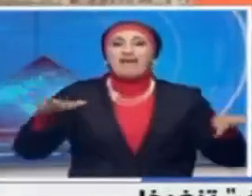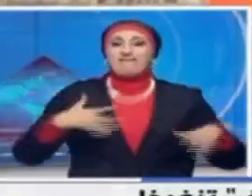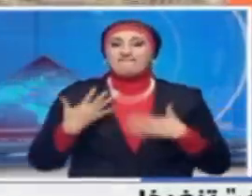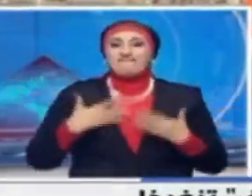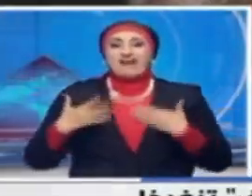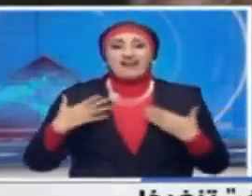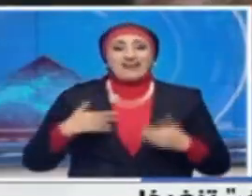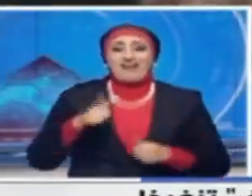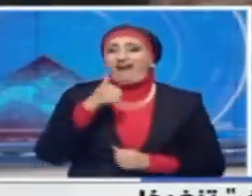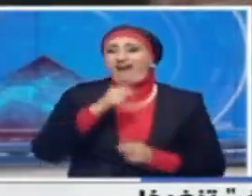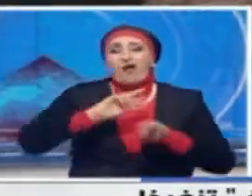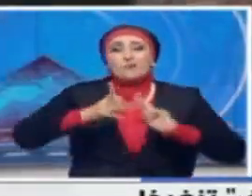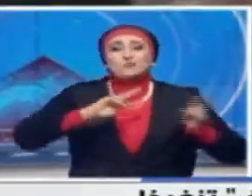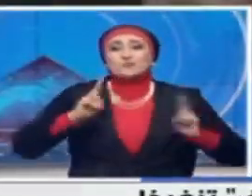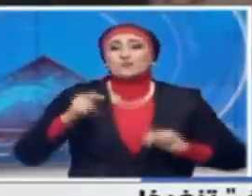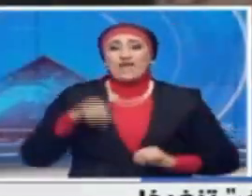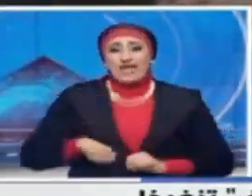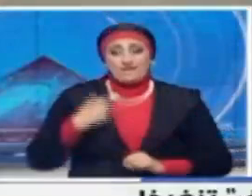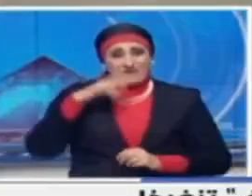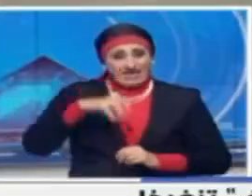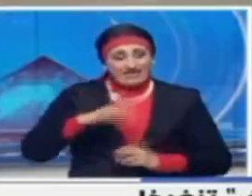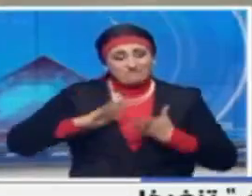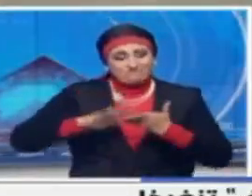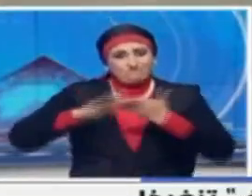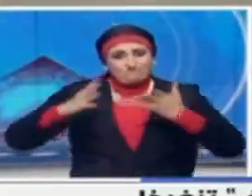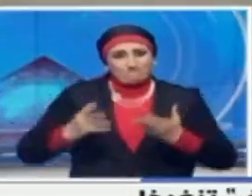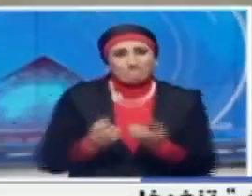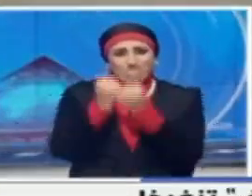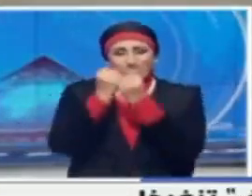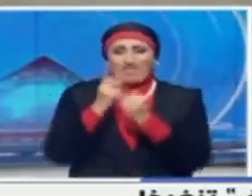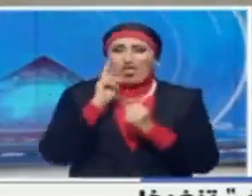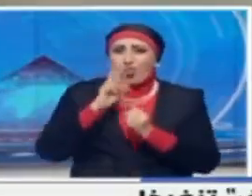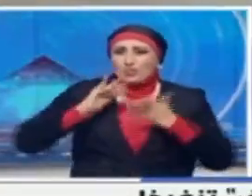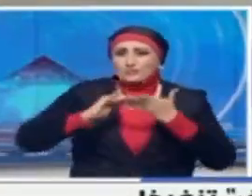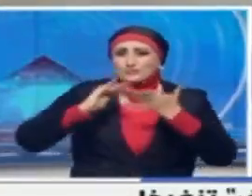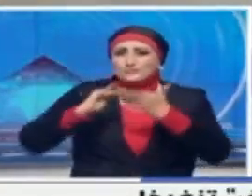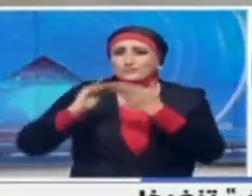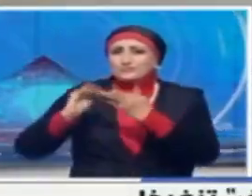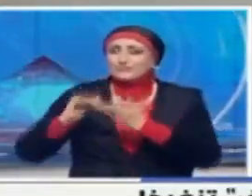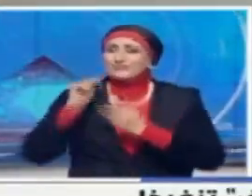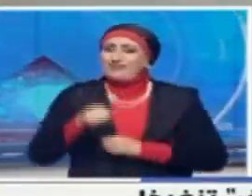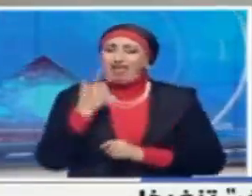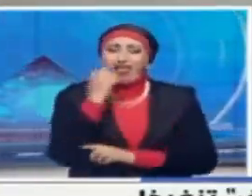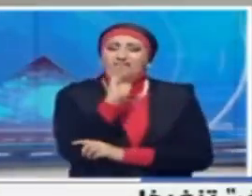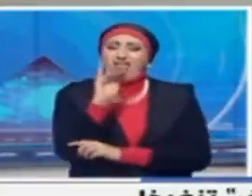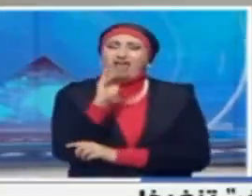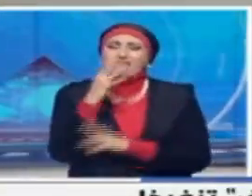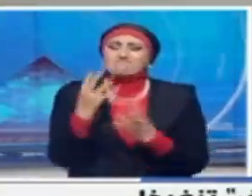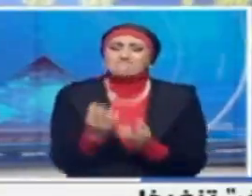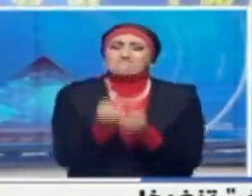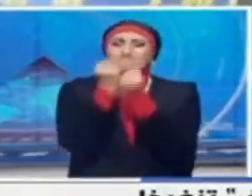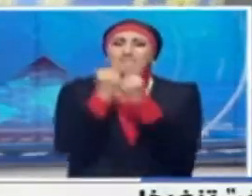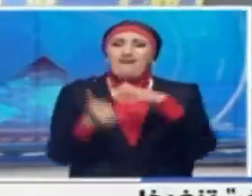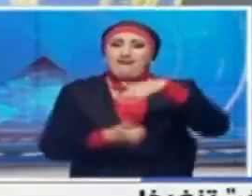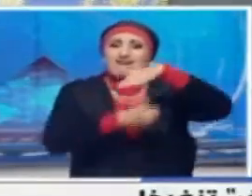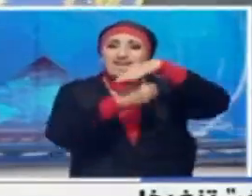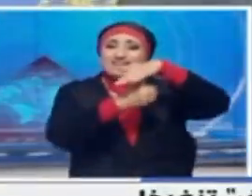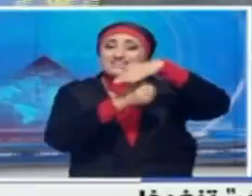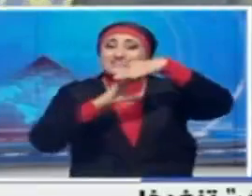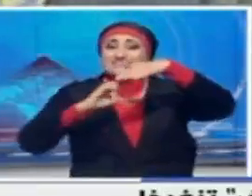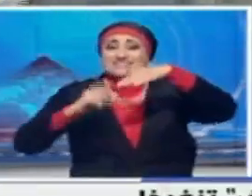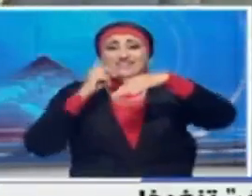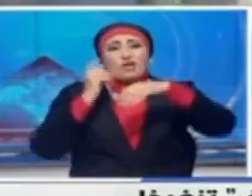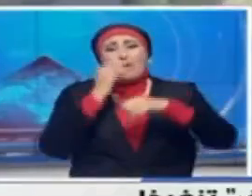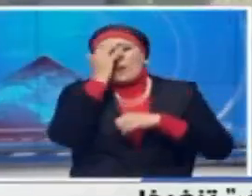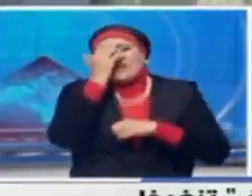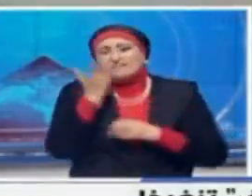حيثما كانوا. الدولة تهتم بهم وتضعهم في بؤرة اهتمامها، ويرعاهم رئيس الجمهورية، وهو من عكس على